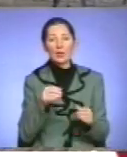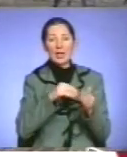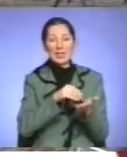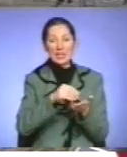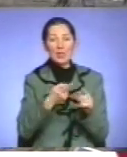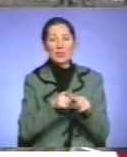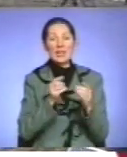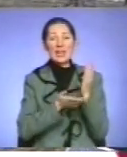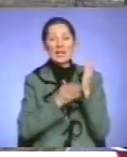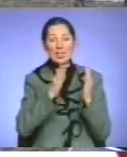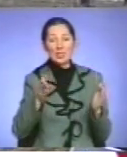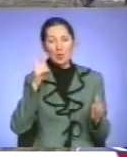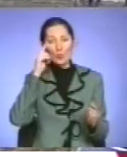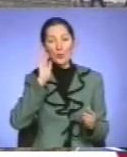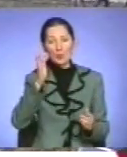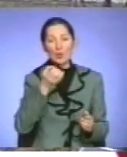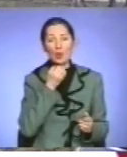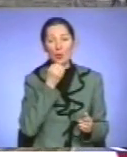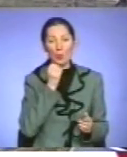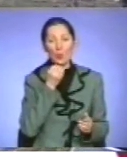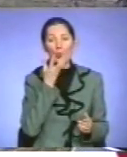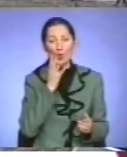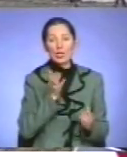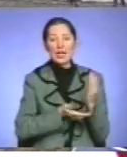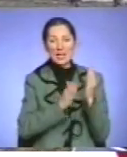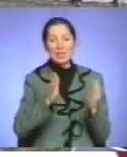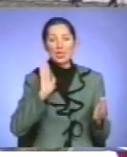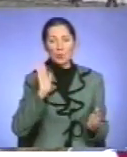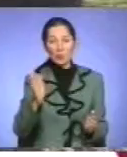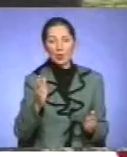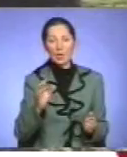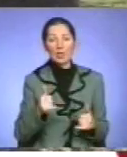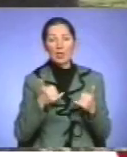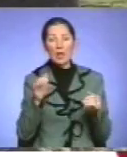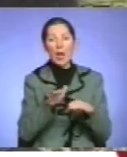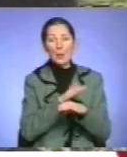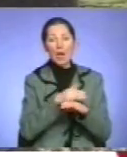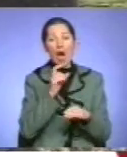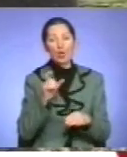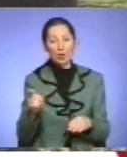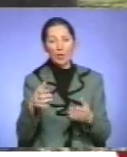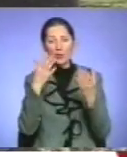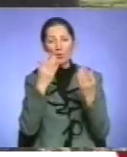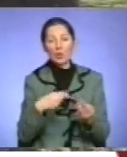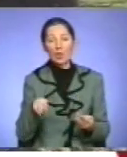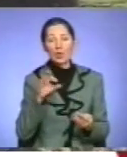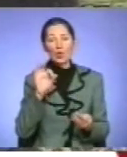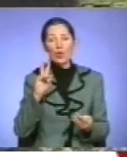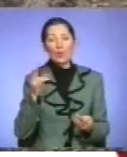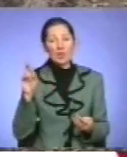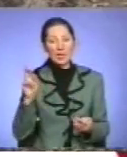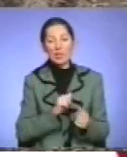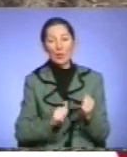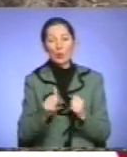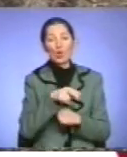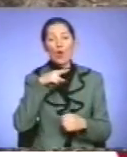думаю, що в перспективі це буде хороший ліс, це буде на благо людей. У день довкілля не оминуло увагою і старовинні